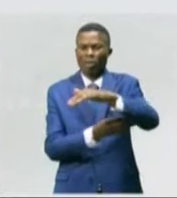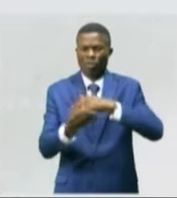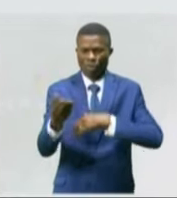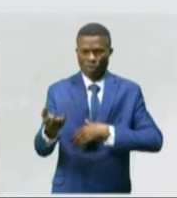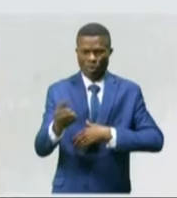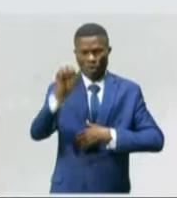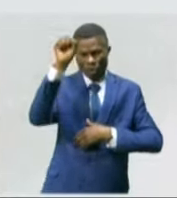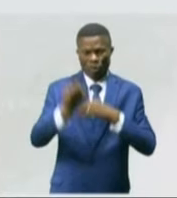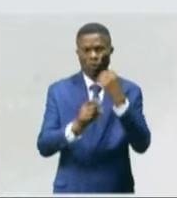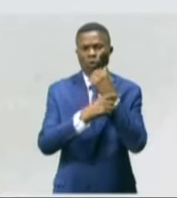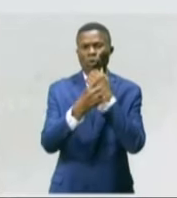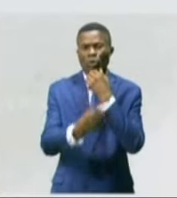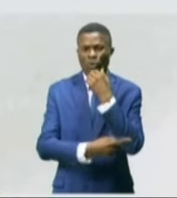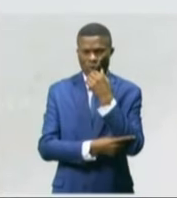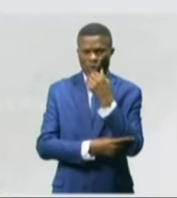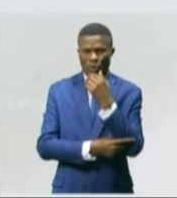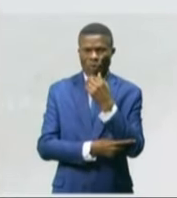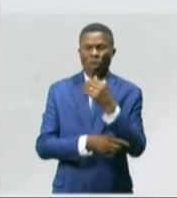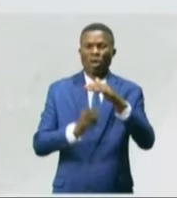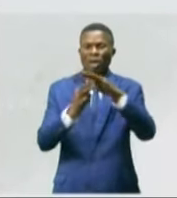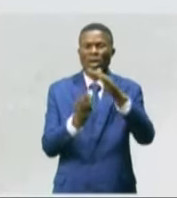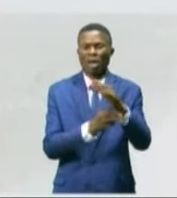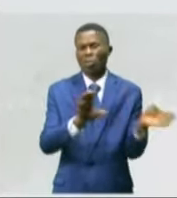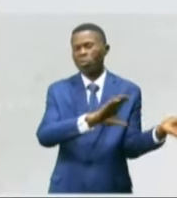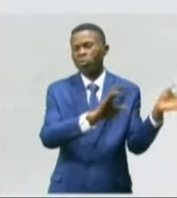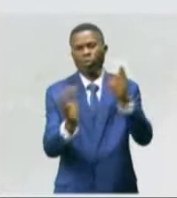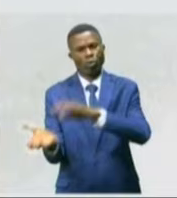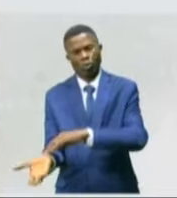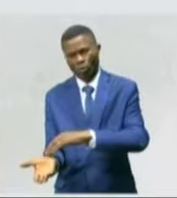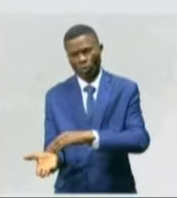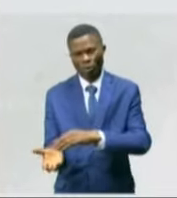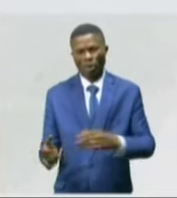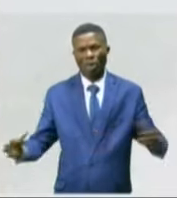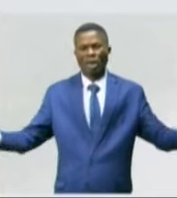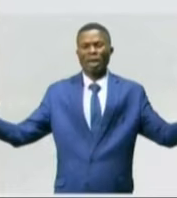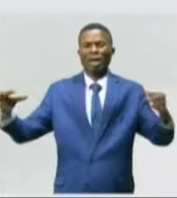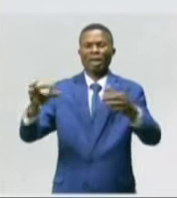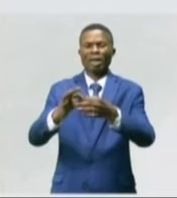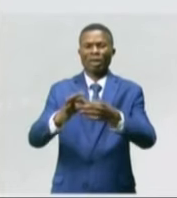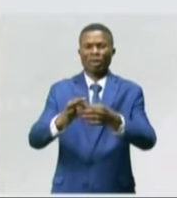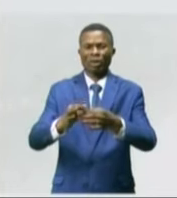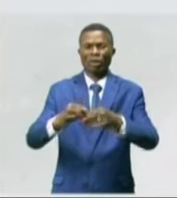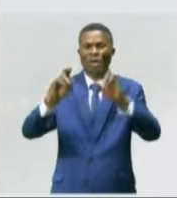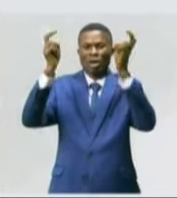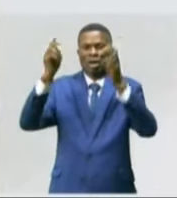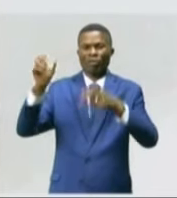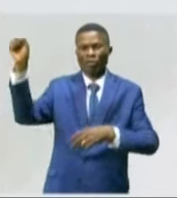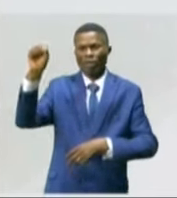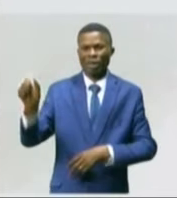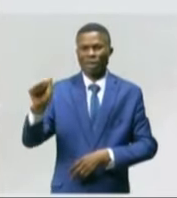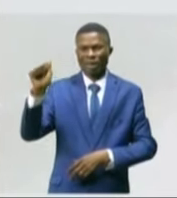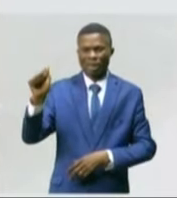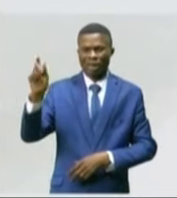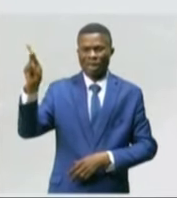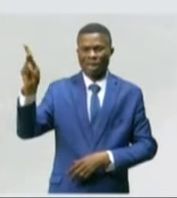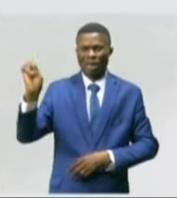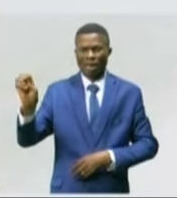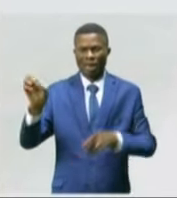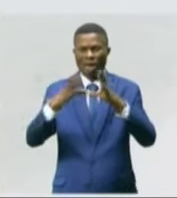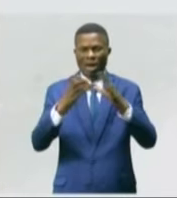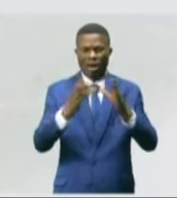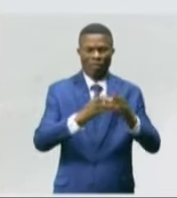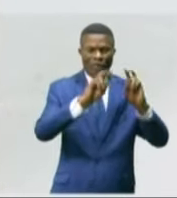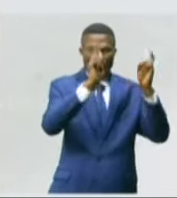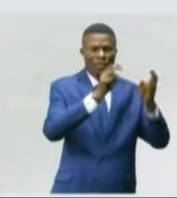du Sud Kivu et ont emporté le pont provisoire reliant la cité de Sangui dans le territoire d'Uvira. Actuellement, pas